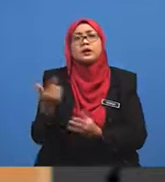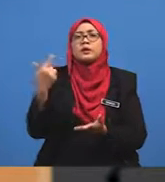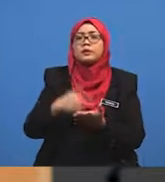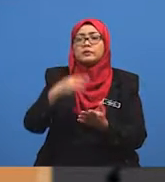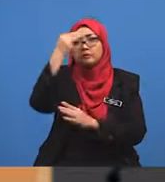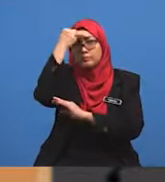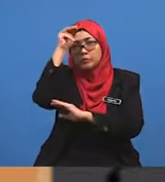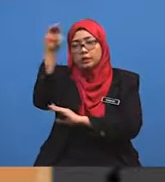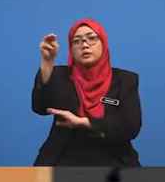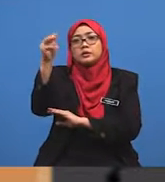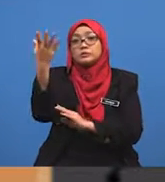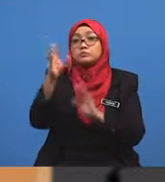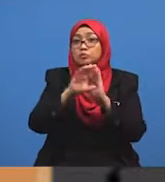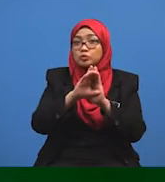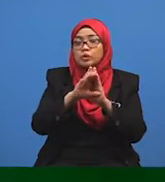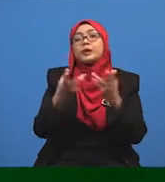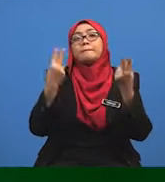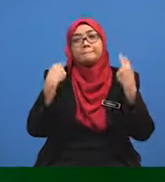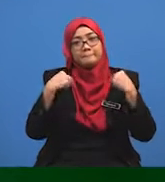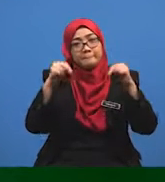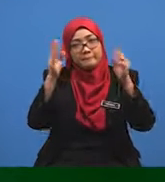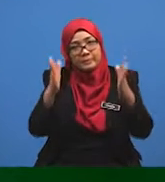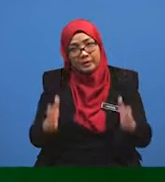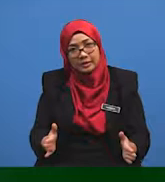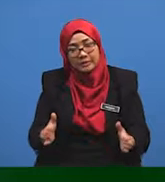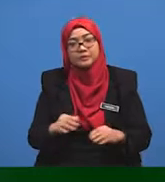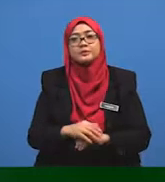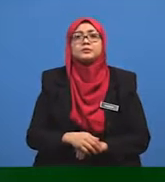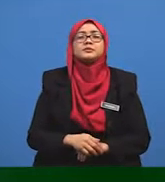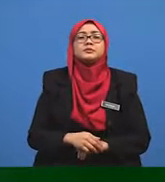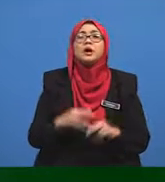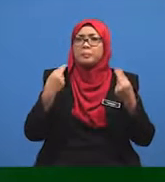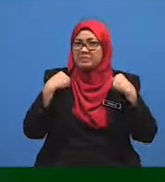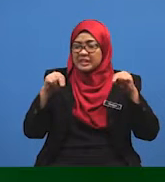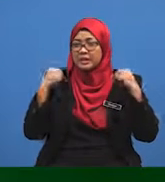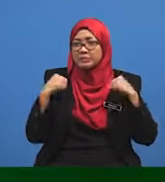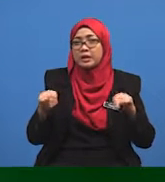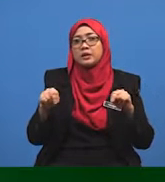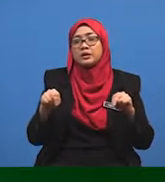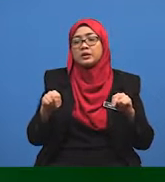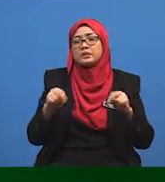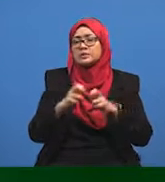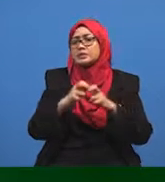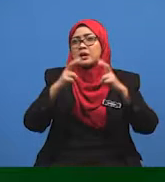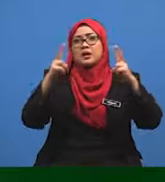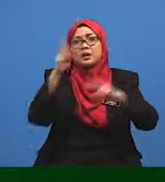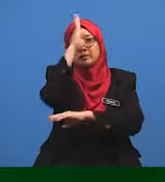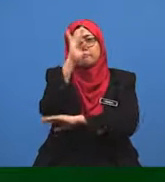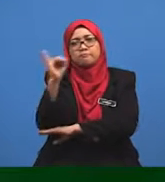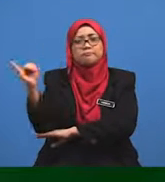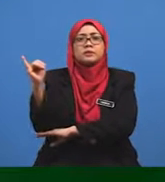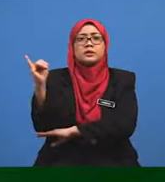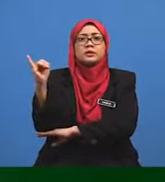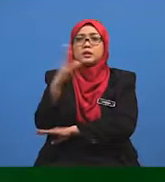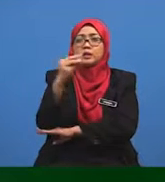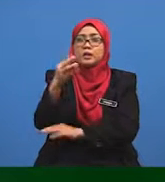ialah berniaga. Berniaga adalah pekerjaan yang diberkati dan memberi pulangan